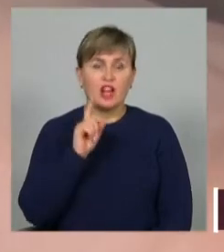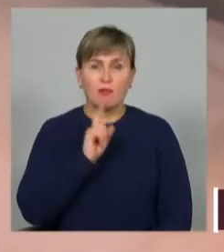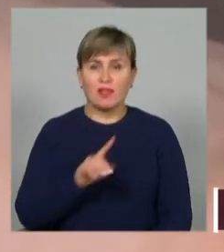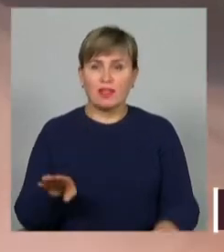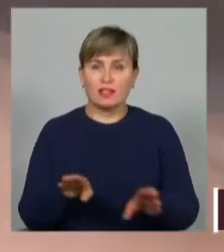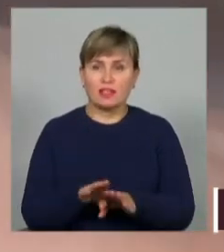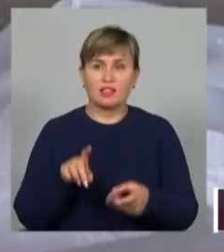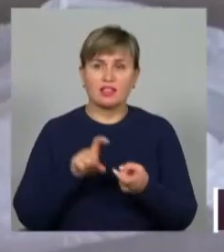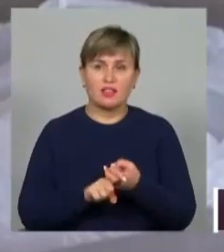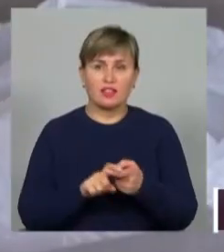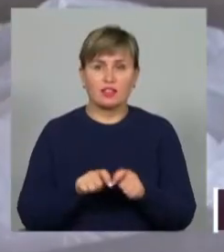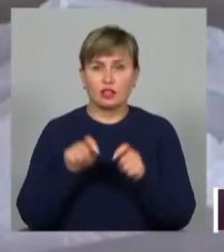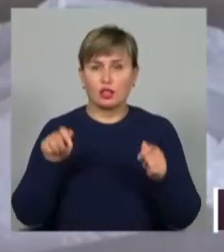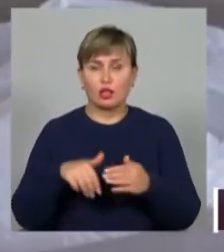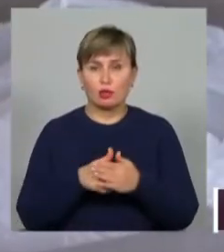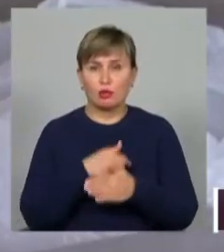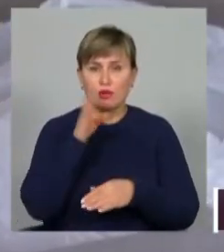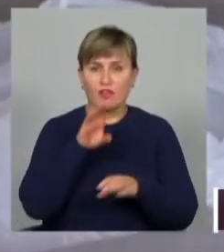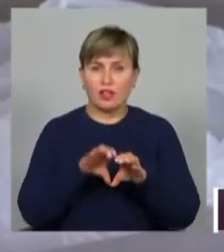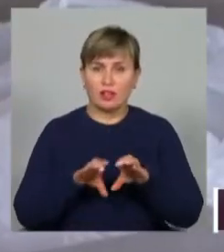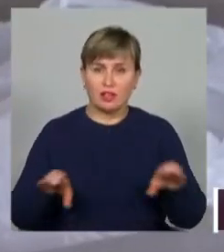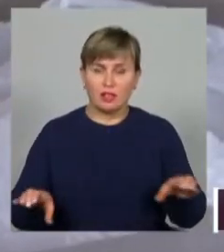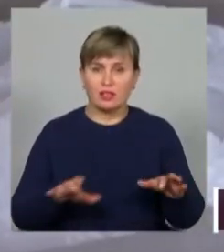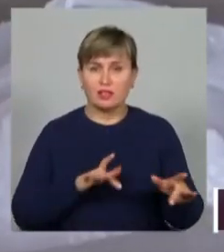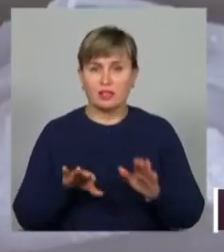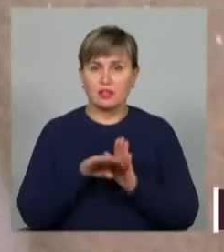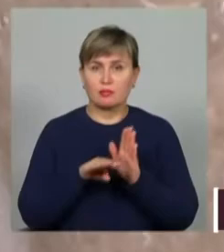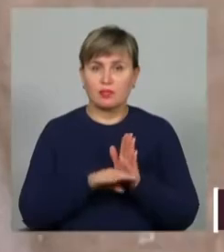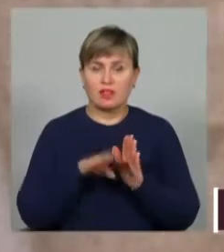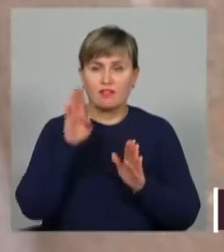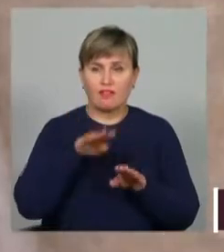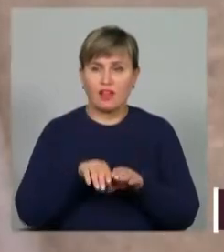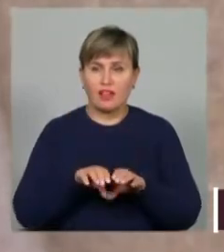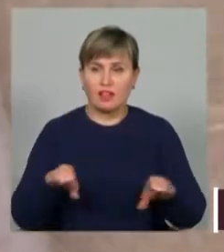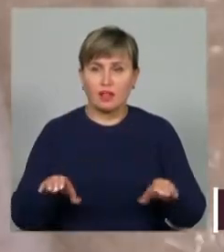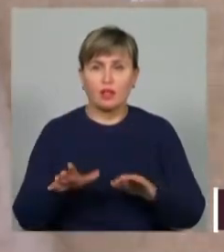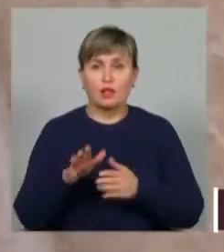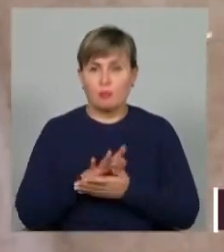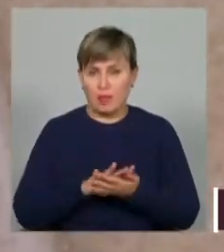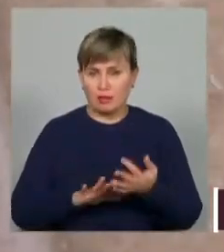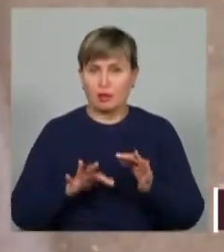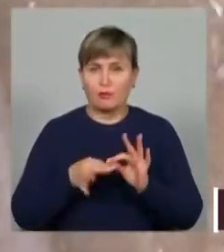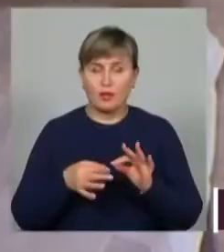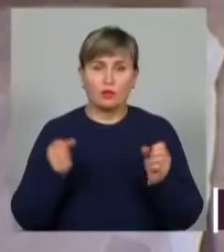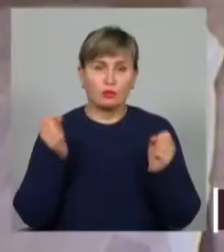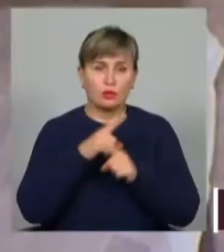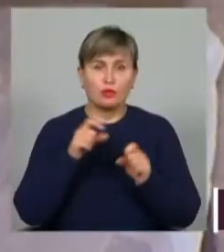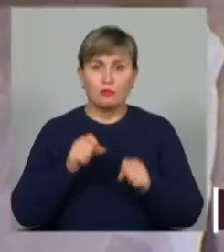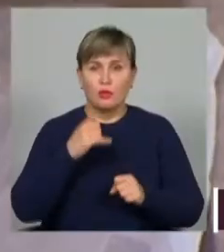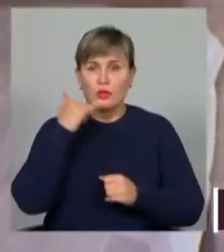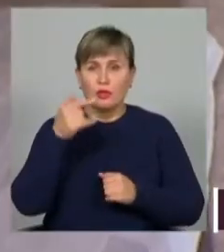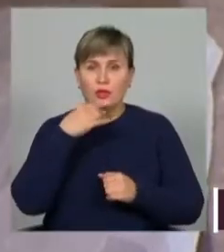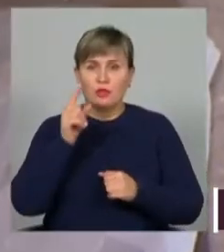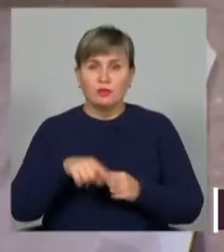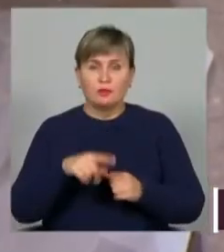ограничения связаны с запуском нового водопровода к действующей системе водоснабжения. Более подробную информацию можно узнать, позвонив по